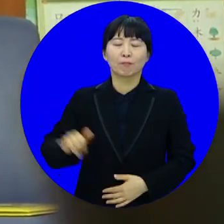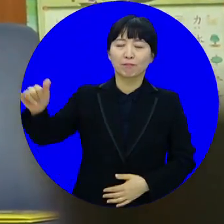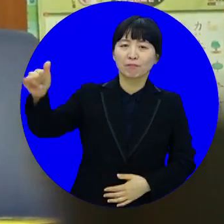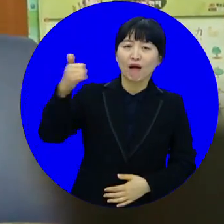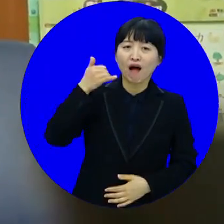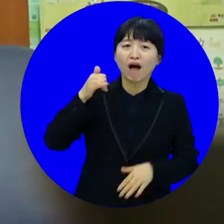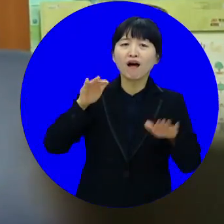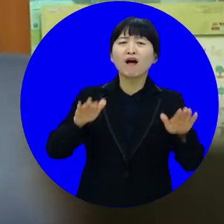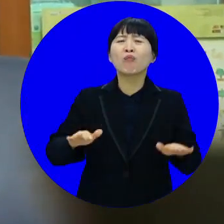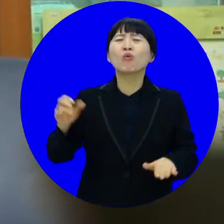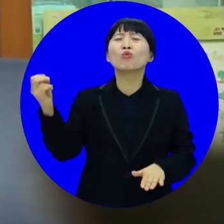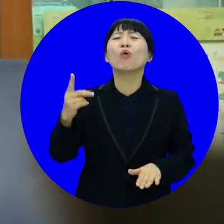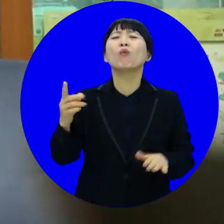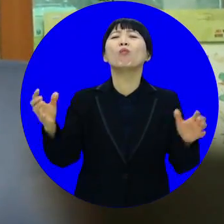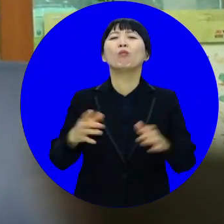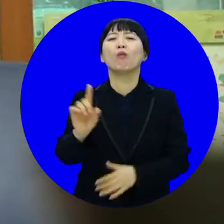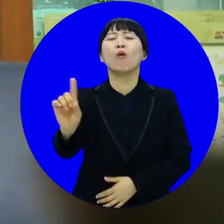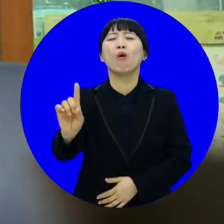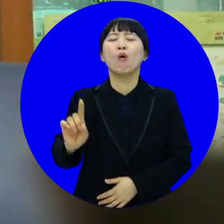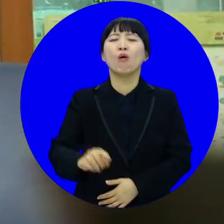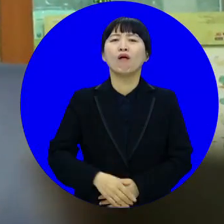여보세요?